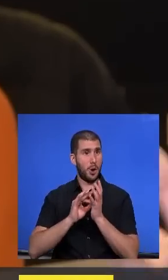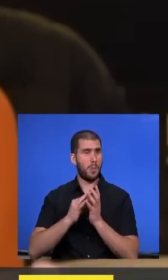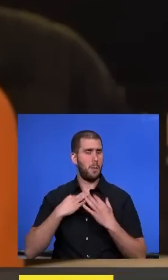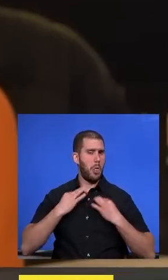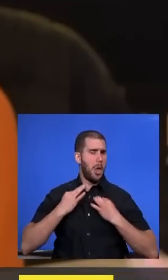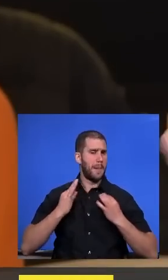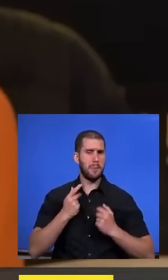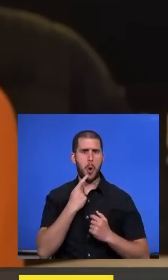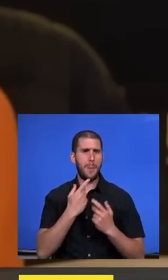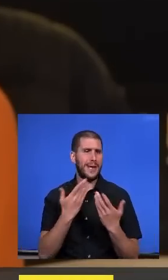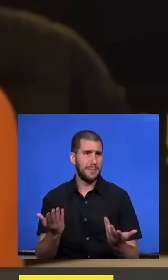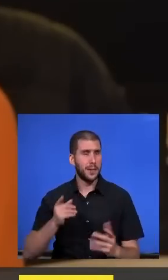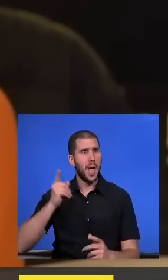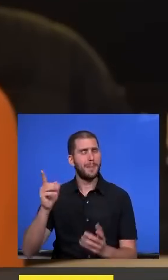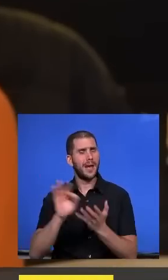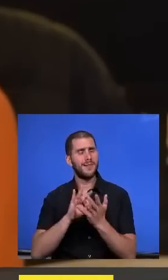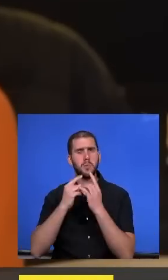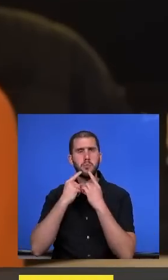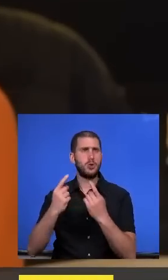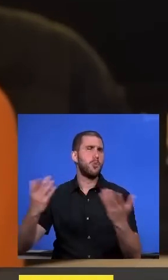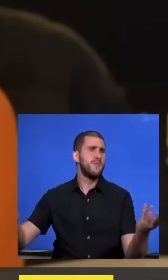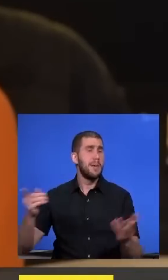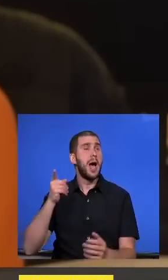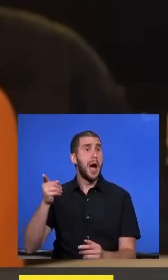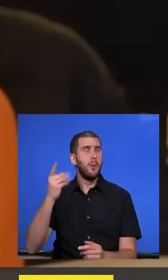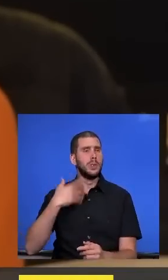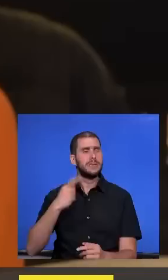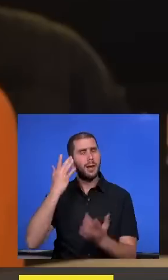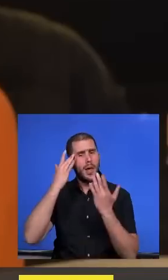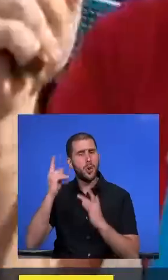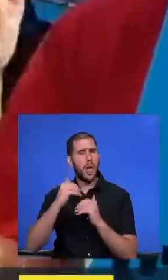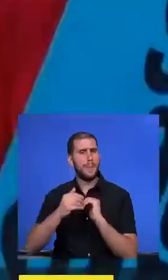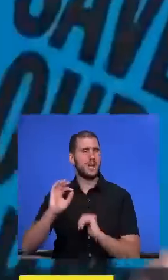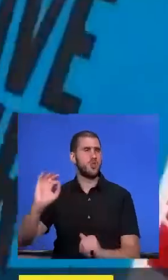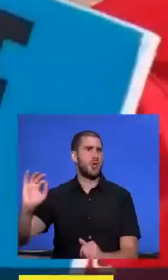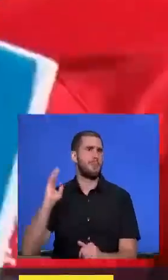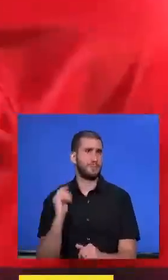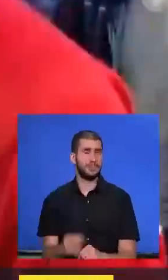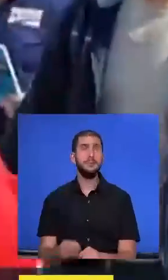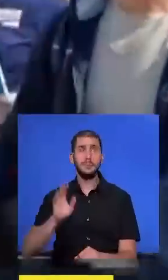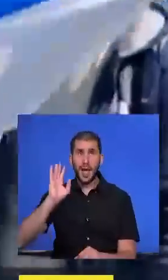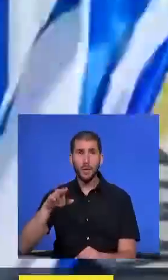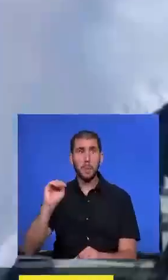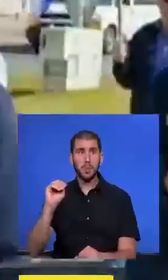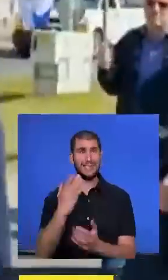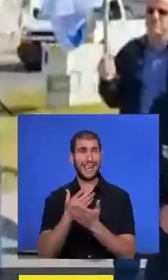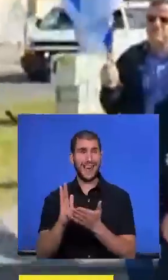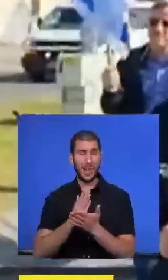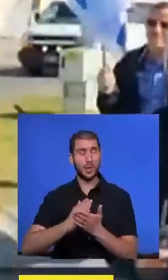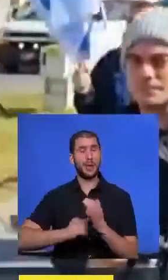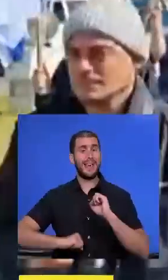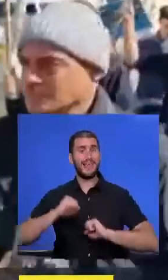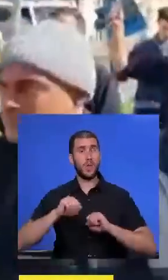מה אמורים להם, הם יכתבו מה שהם חושבים כי הם רוצים לדאוג לפרנסתם. ואף שבמודי'ס קבעו כי התנהלות